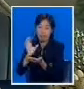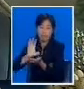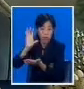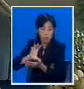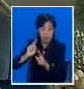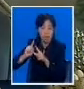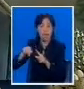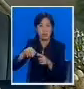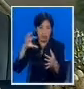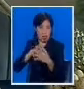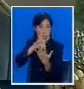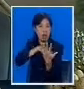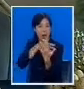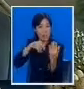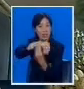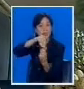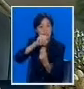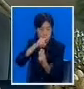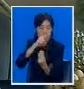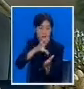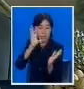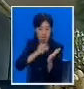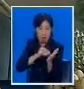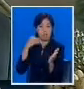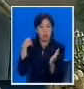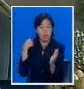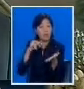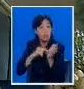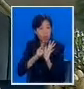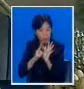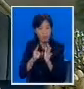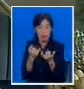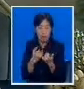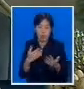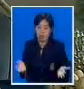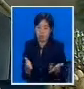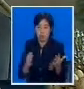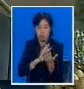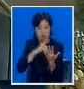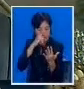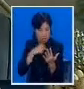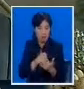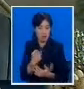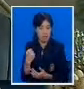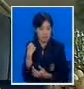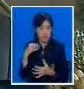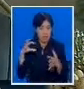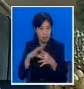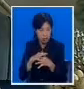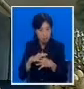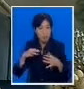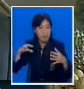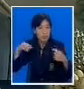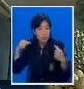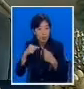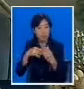มดเพื่อที่จะยืนยันว่าเรายังต้องทำอีกมากในการเพิ่มความเข้มแข็งของประเทศส่วนความเชื่อมั่นเนี่ยก็เมื่อกี้ก็เ